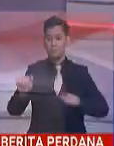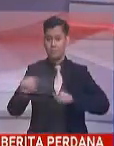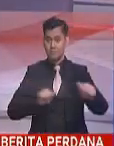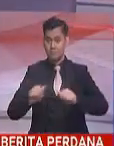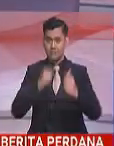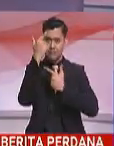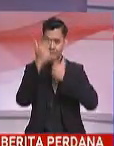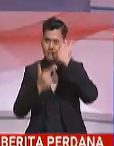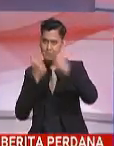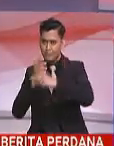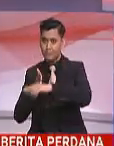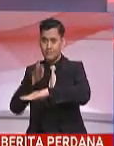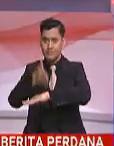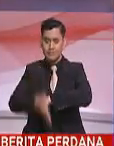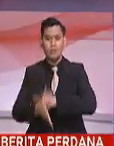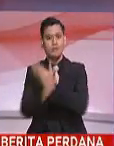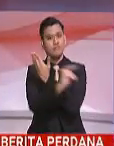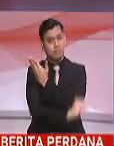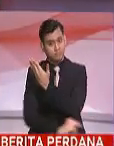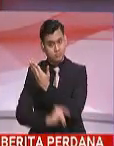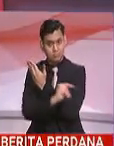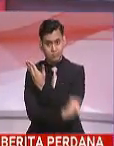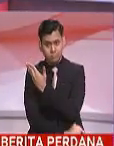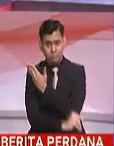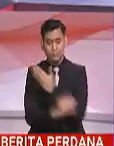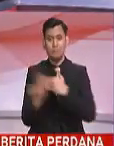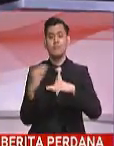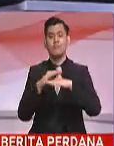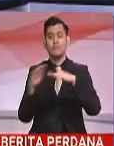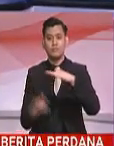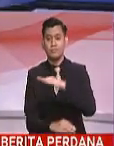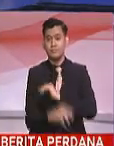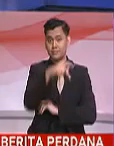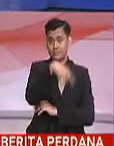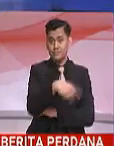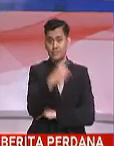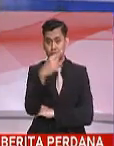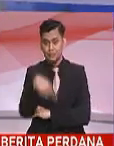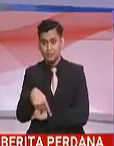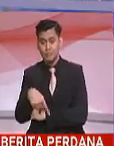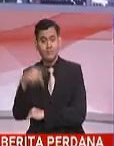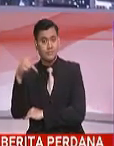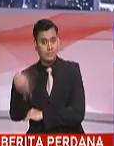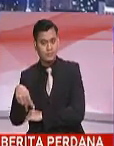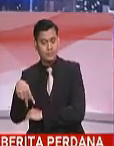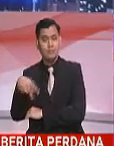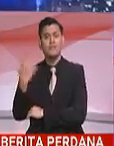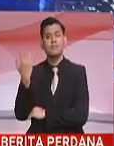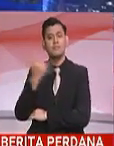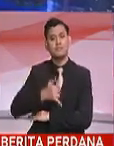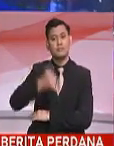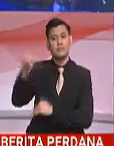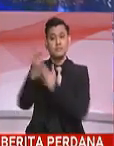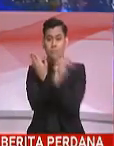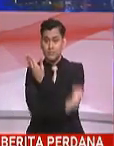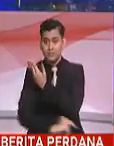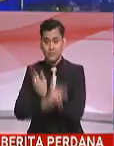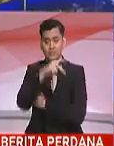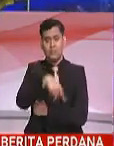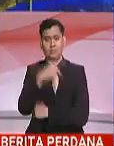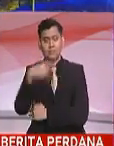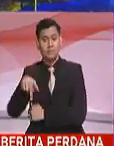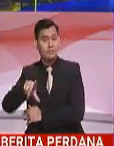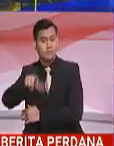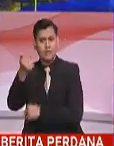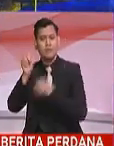Aktiviti pelancongan rentas negeri antara negeri di bawah Perintah Kawalan Pergerakan Pemulihan PKPP ke negeri PKPP yang lain